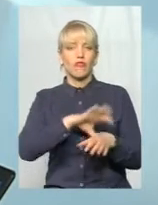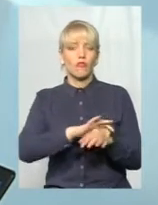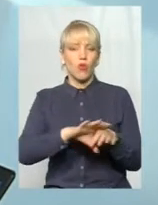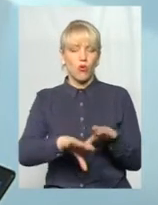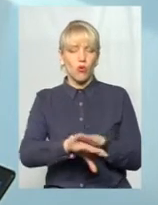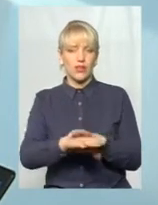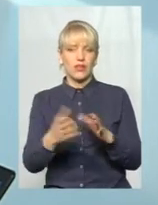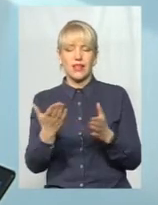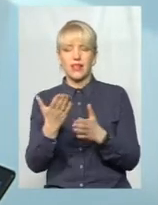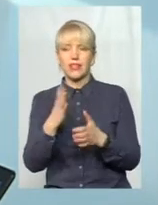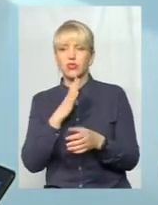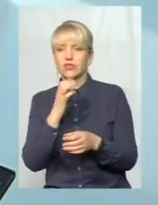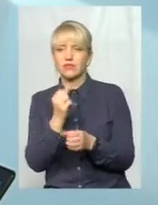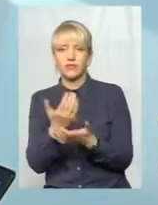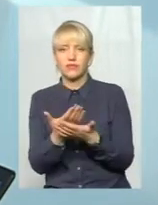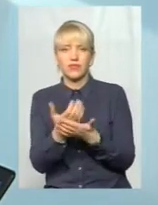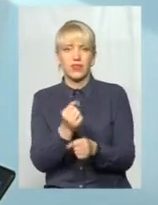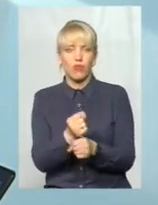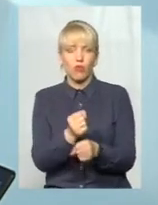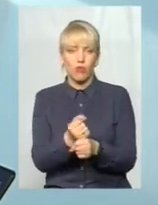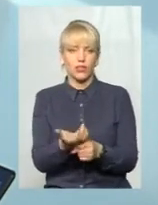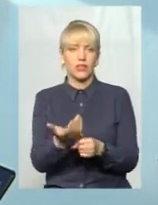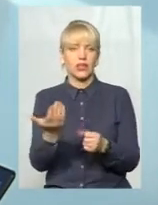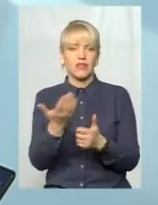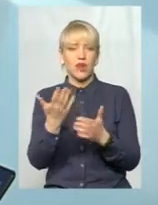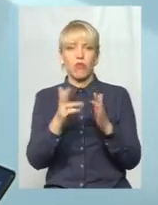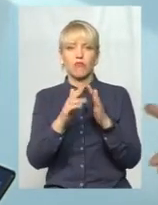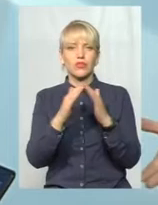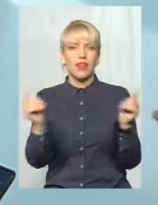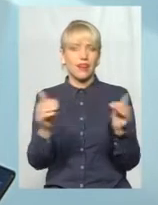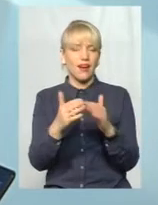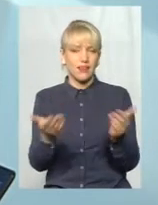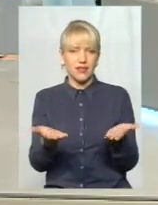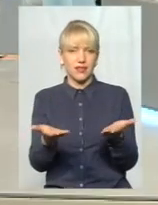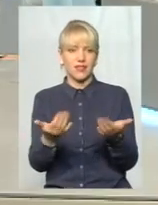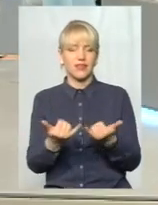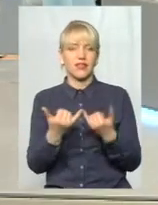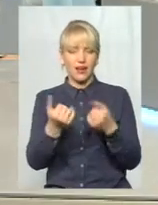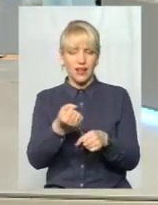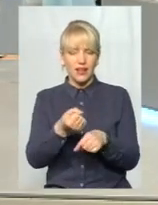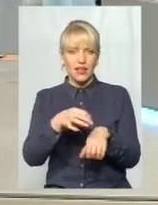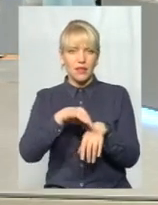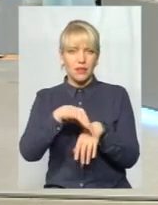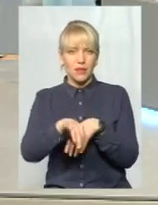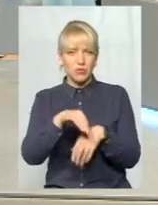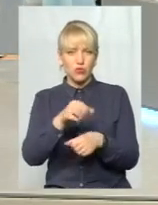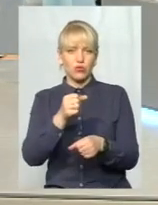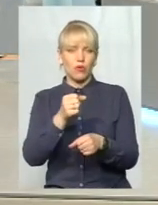роботах, могли бути там в якомусь лагері для примусово утриманих в